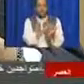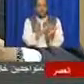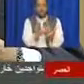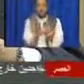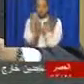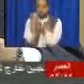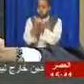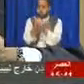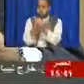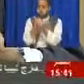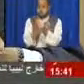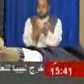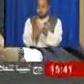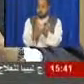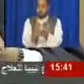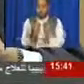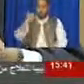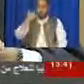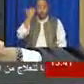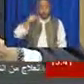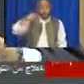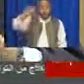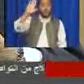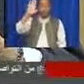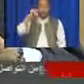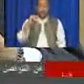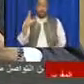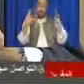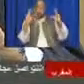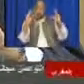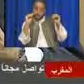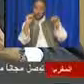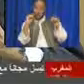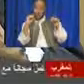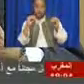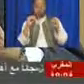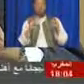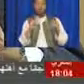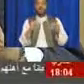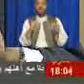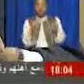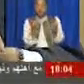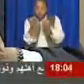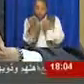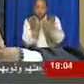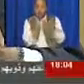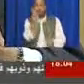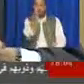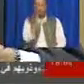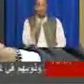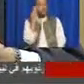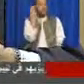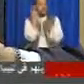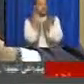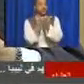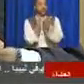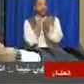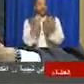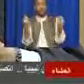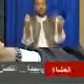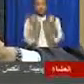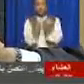كلم مسموعه وعندهم قدره لانه اعيان البلد لانه متعودون على هذه المسائل